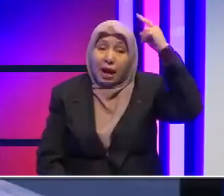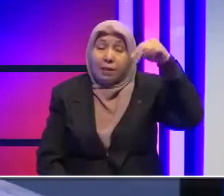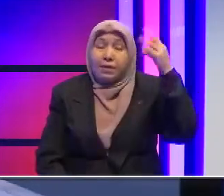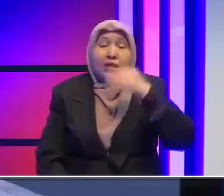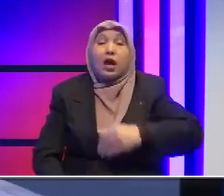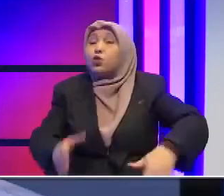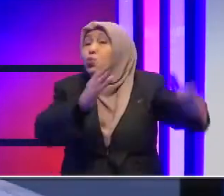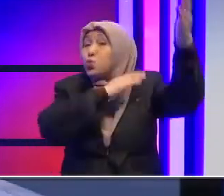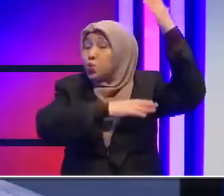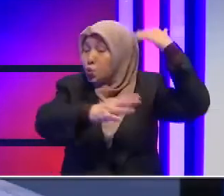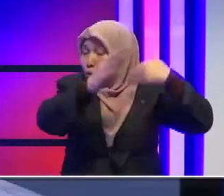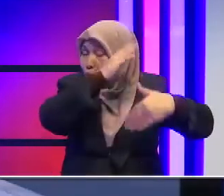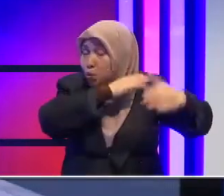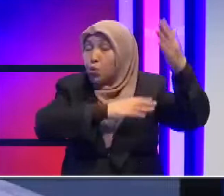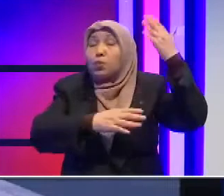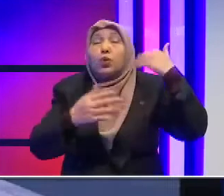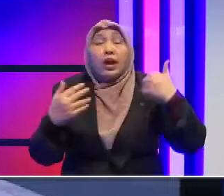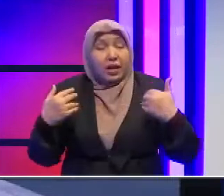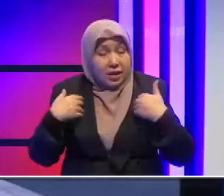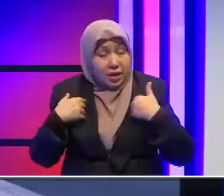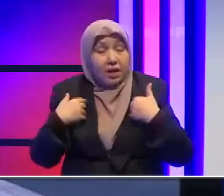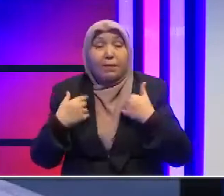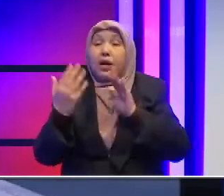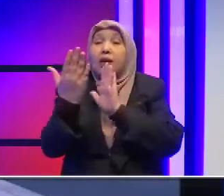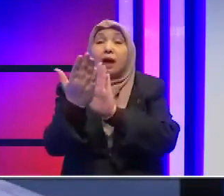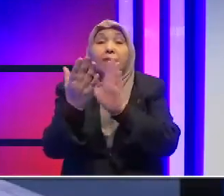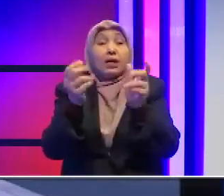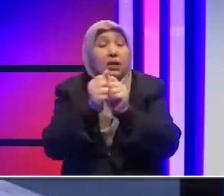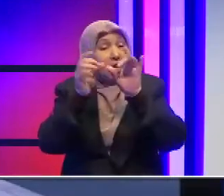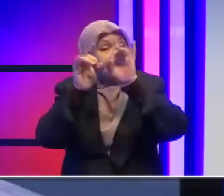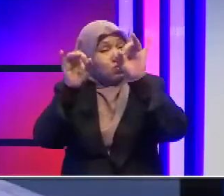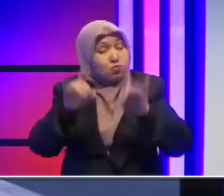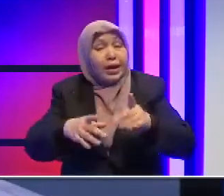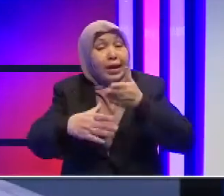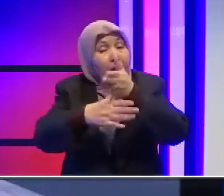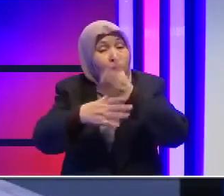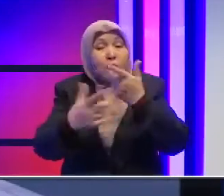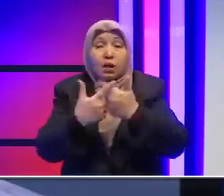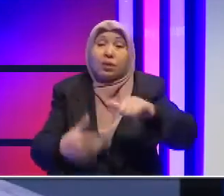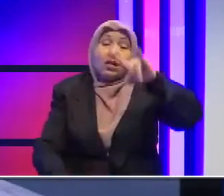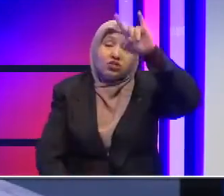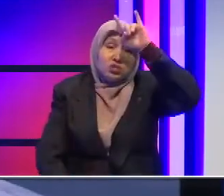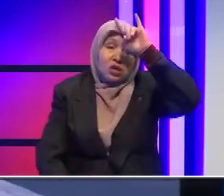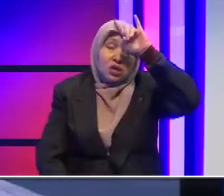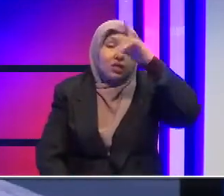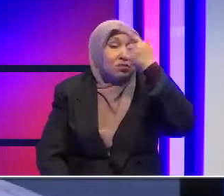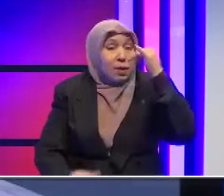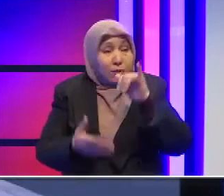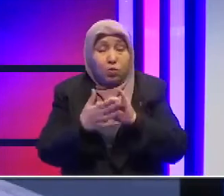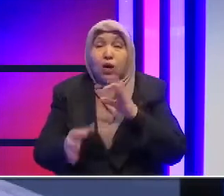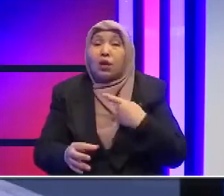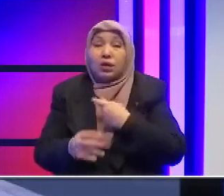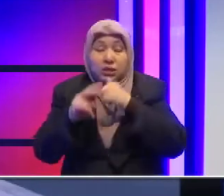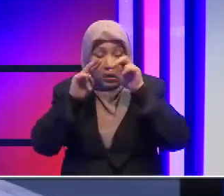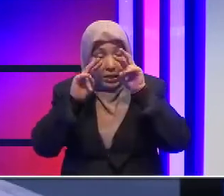yang sebelum daripadanya pun juga ada kadangkala berhadapan dengan cubaan ataupun gangguan daripada syaitan. Kerana itulah kalau kita lihat